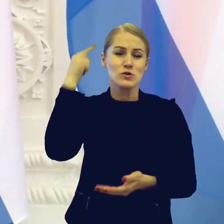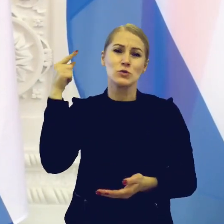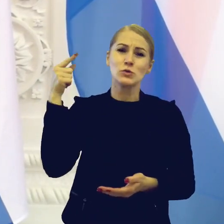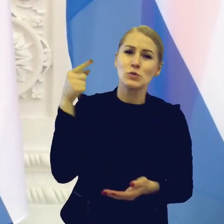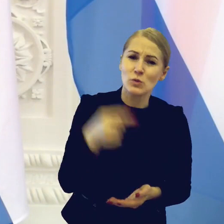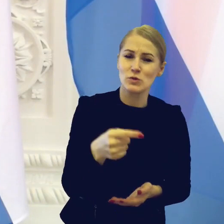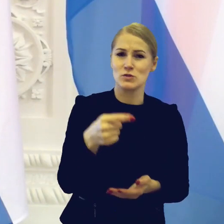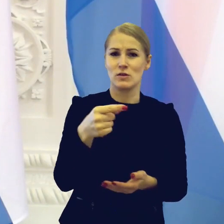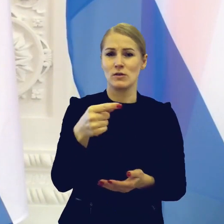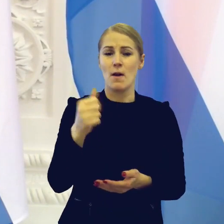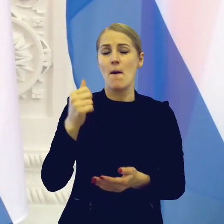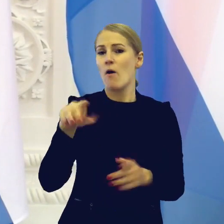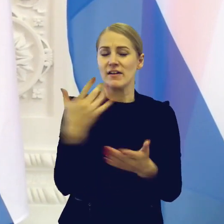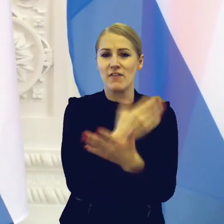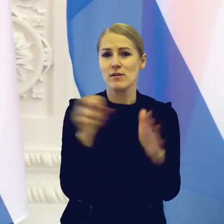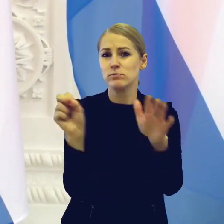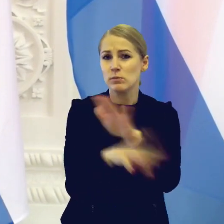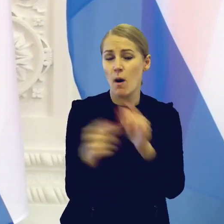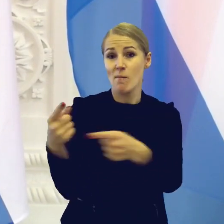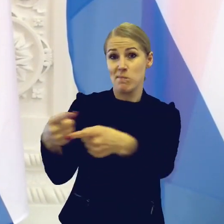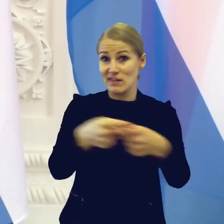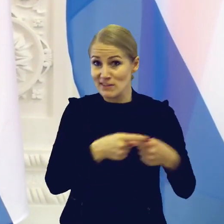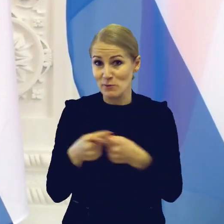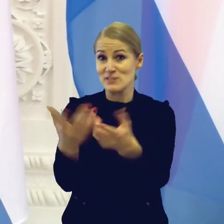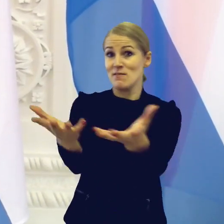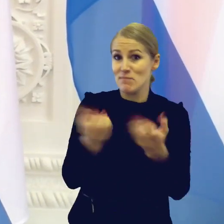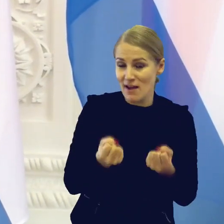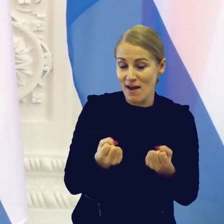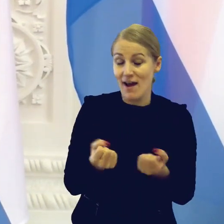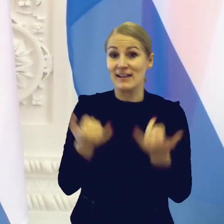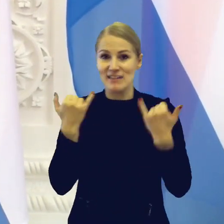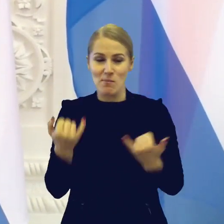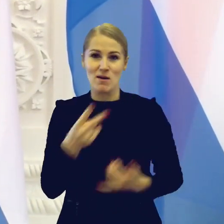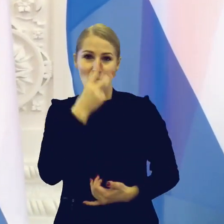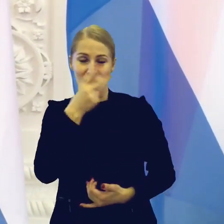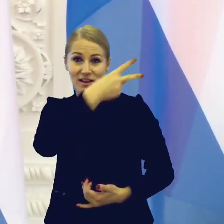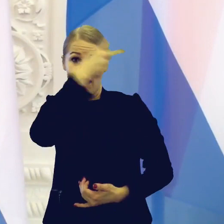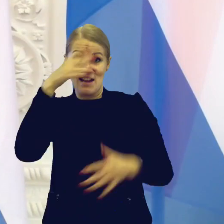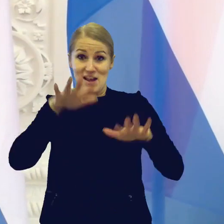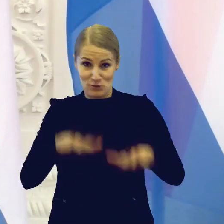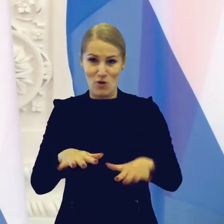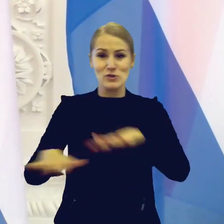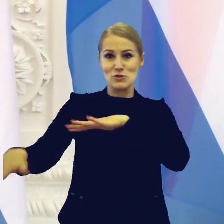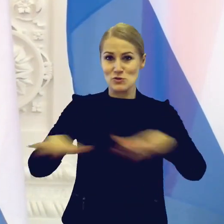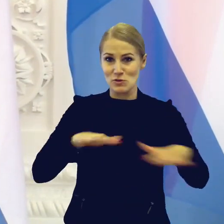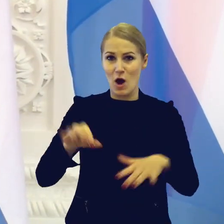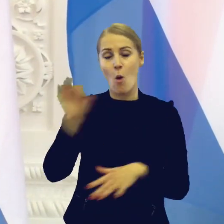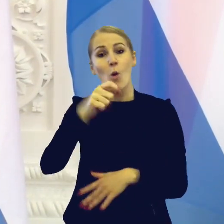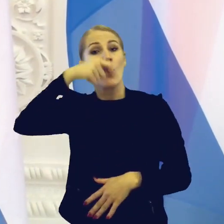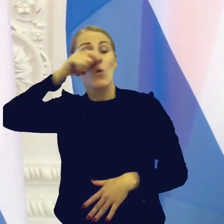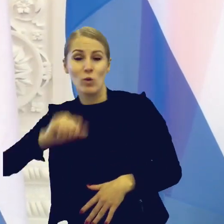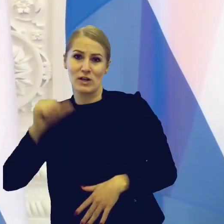tūkstančiams migrantų, kurios stūmė Baltarusiją. Dabar matome Lietuvos svetingumą pabėgėliams iš Ukrainos.